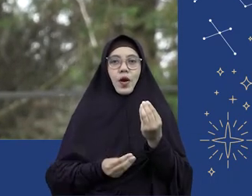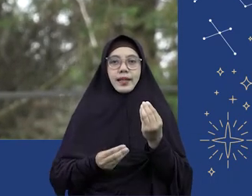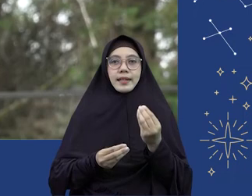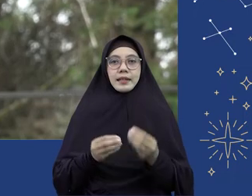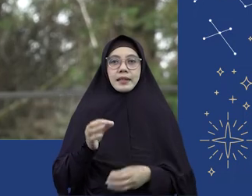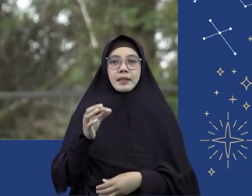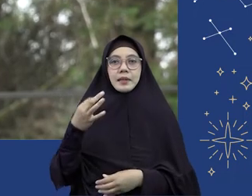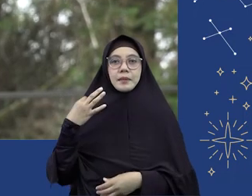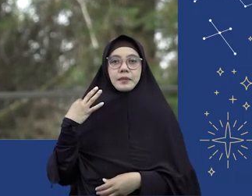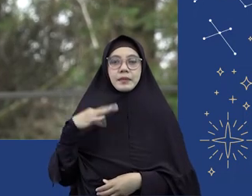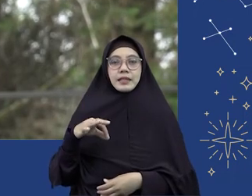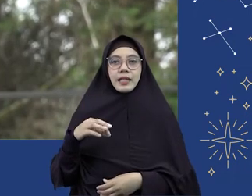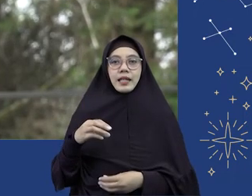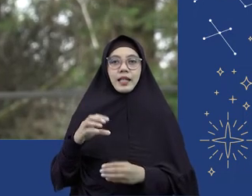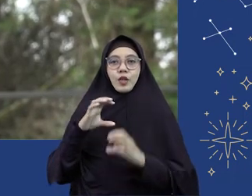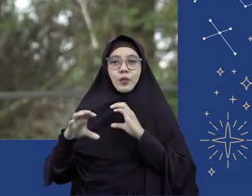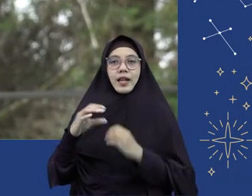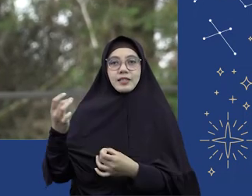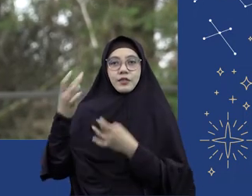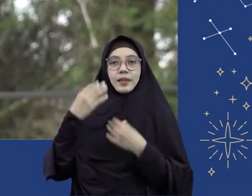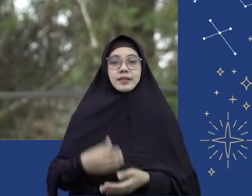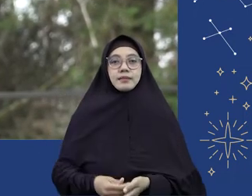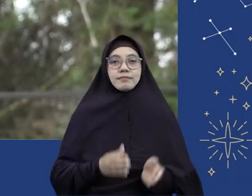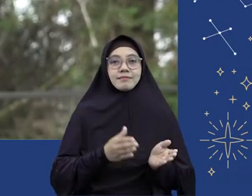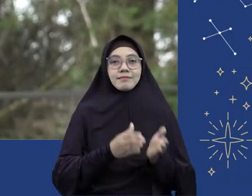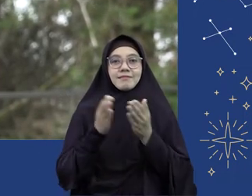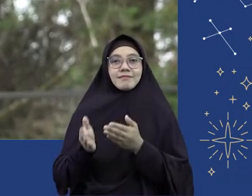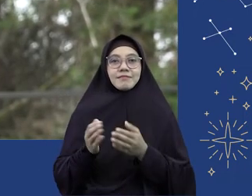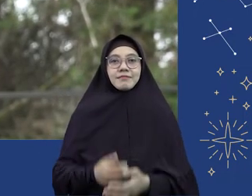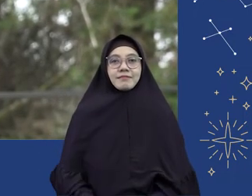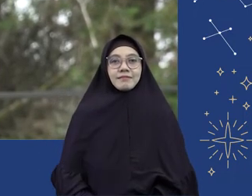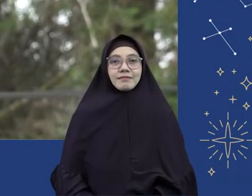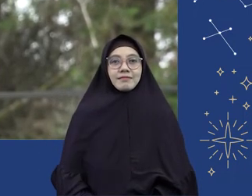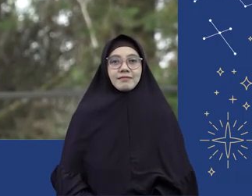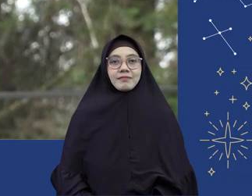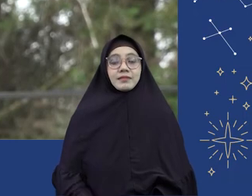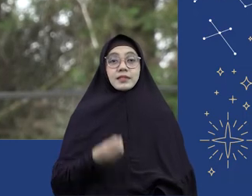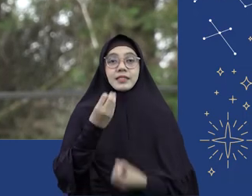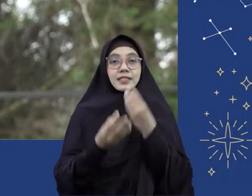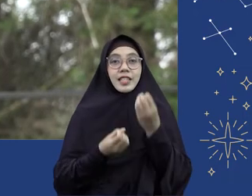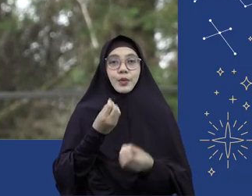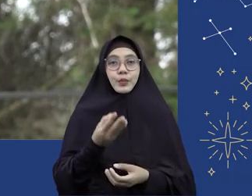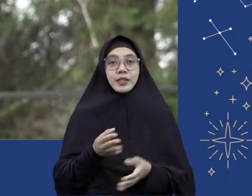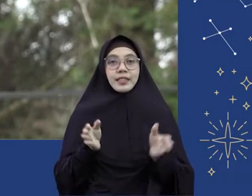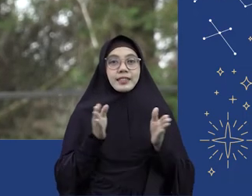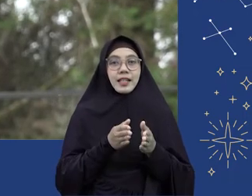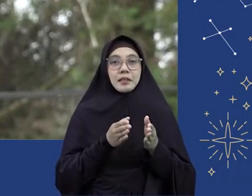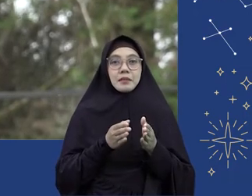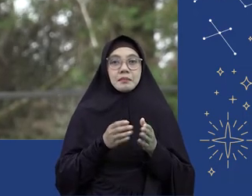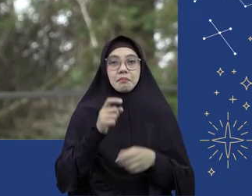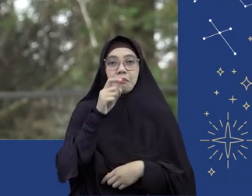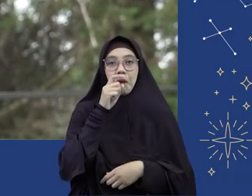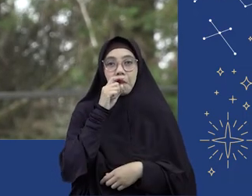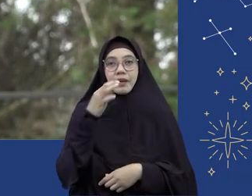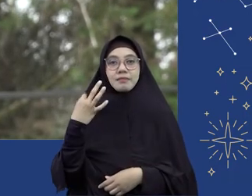untuk berikutnya Bapak Ibu sekalian kita akan mendengarkan pesan sambutan singkat dari bapak Menteri